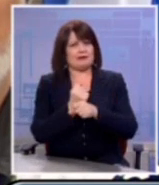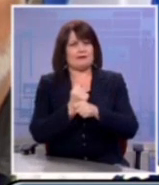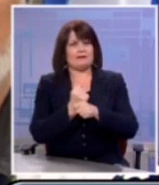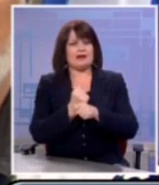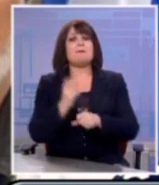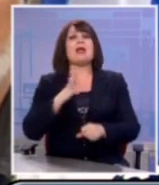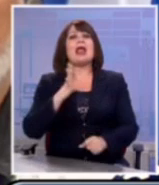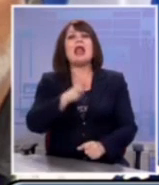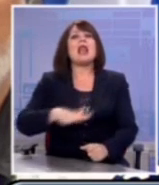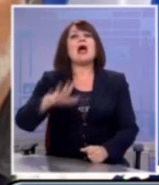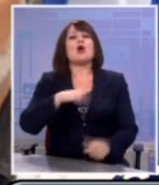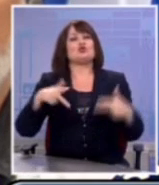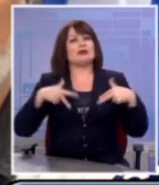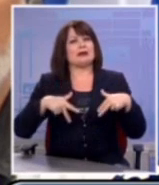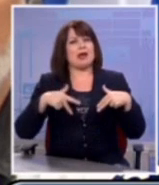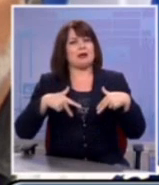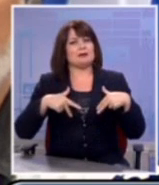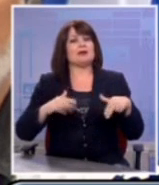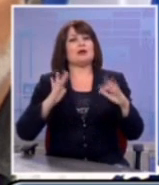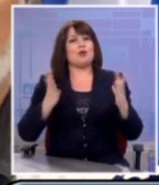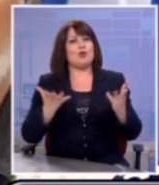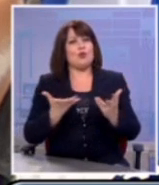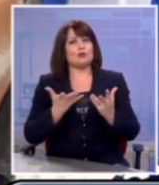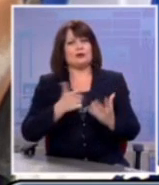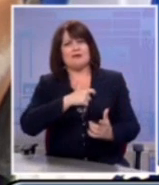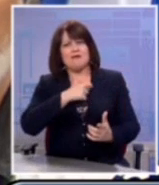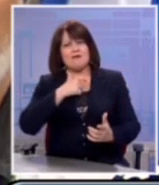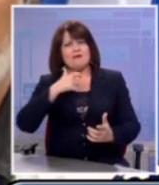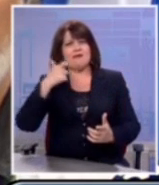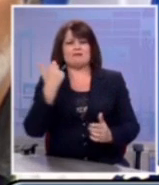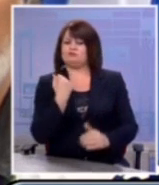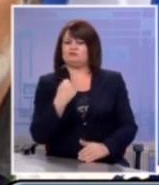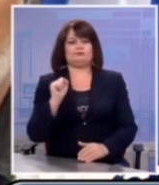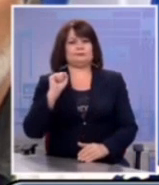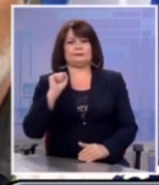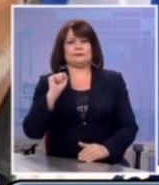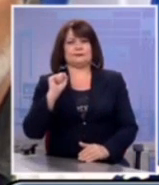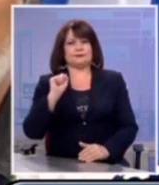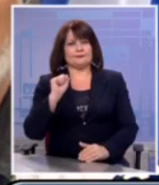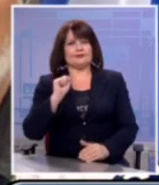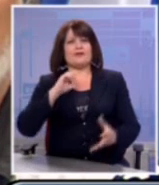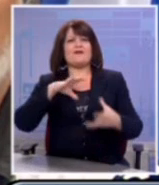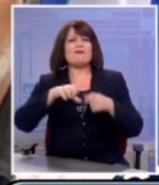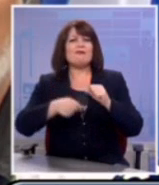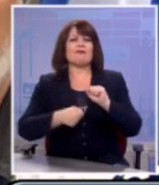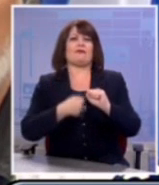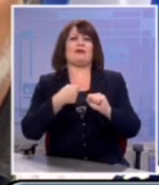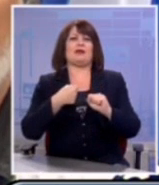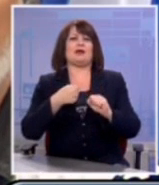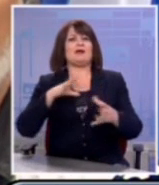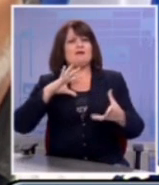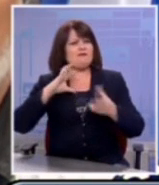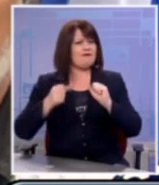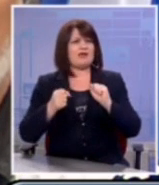τους λαούς και τα κράτη όταν διατράνωσαν την αντίθεσή τους στην βιαιότητα, στην